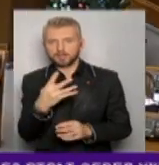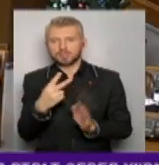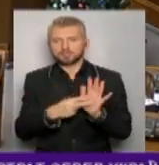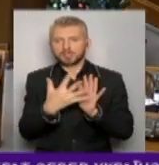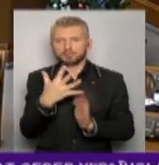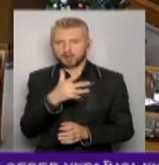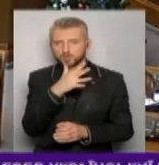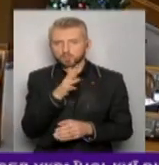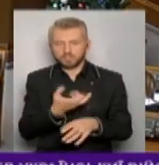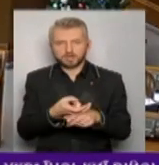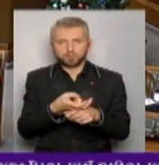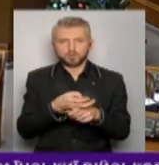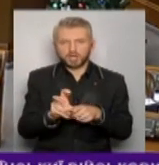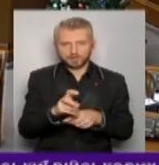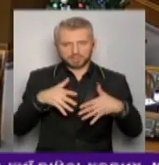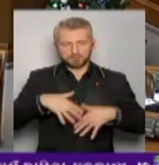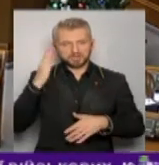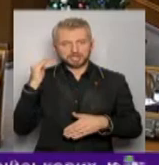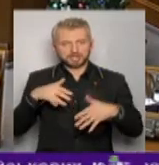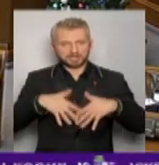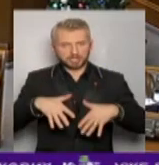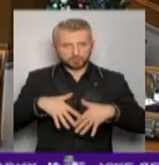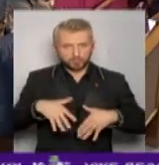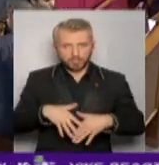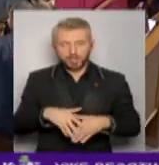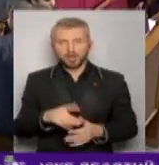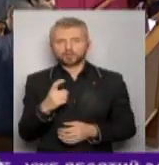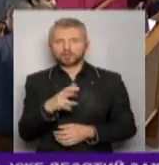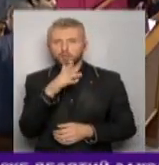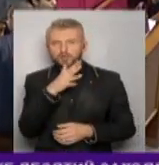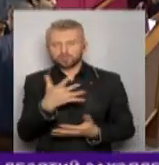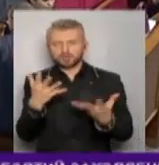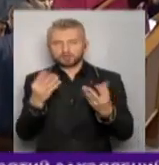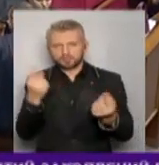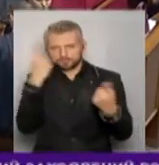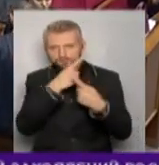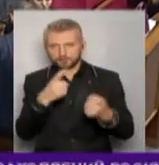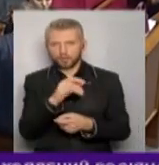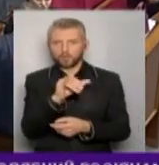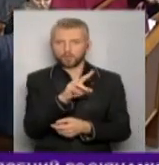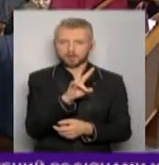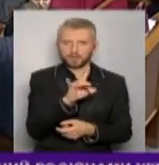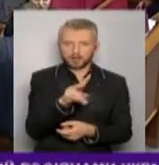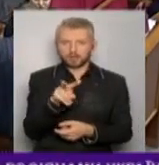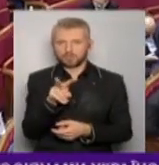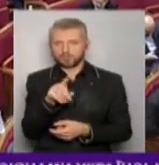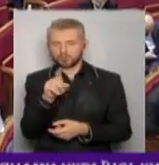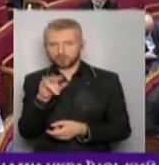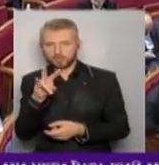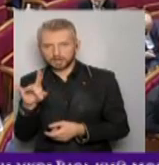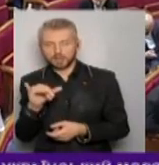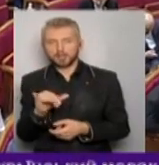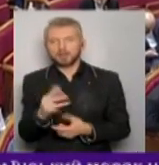депортації кримських татар з Криму, 100-річчя з дня проголошення акта Злуки УНР та ЗУНР та 110 років з дня народження Степана